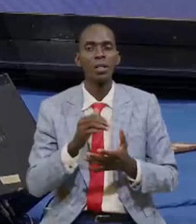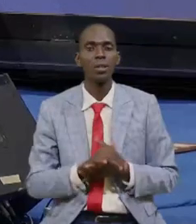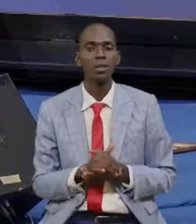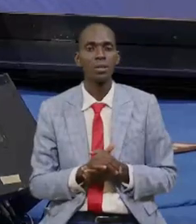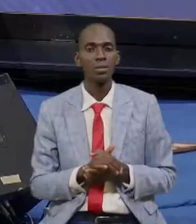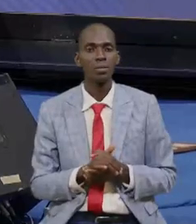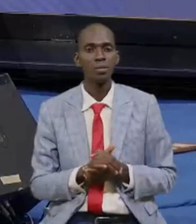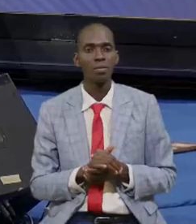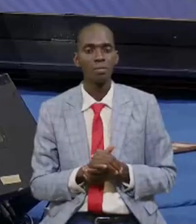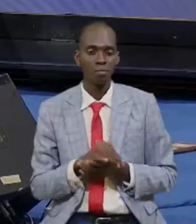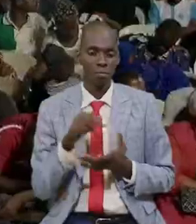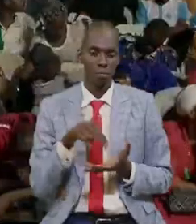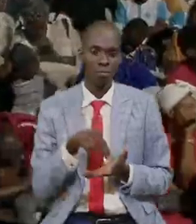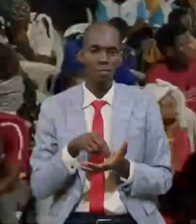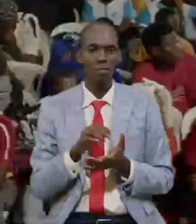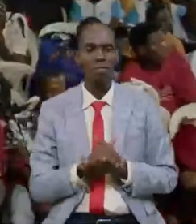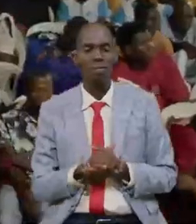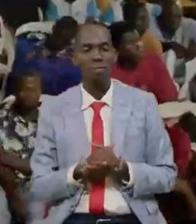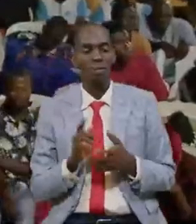C'est bon.